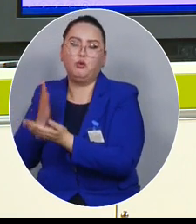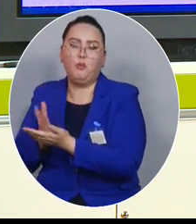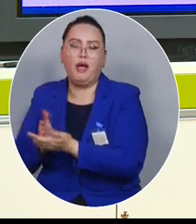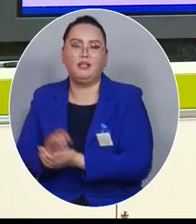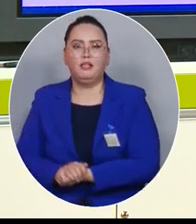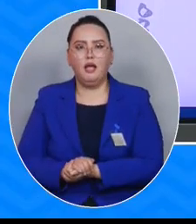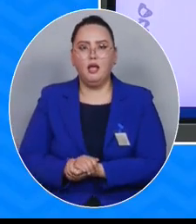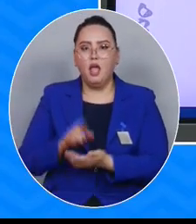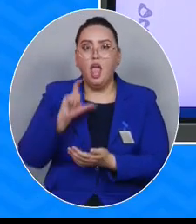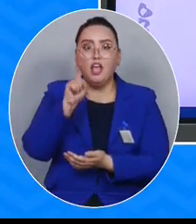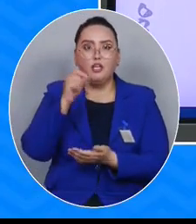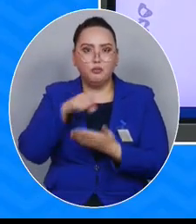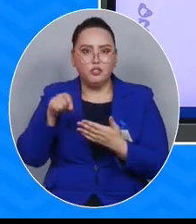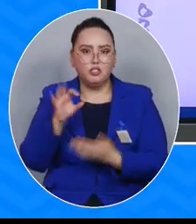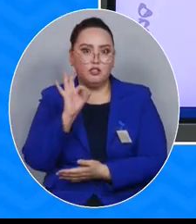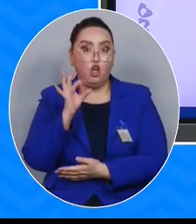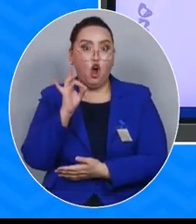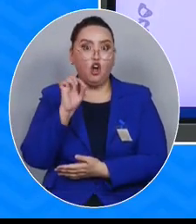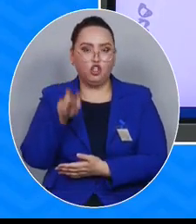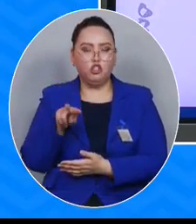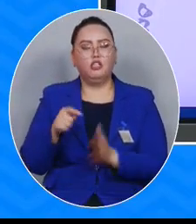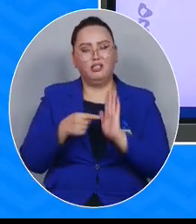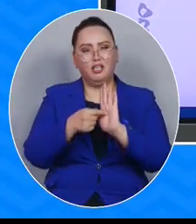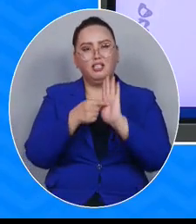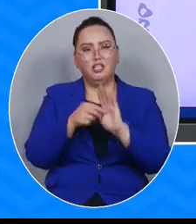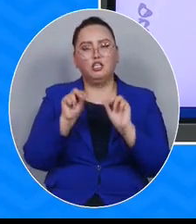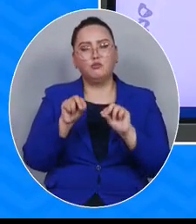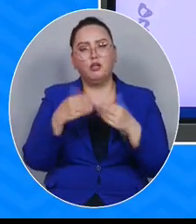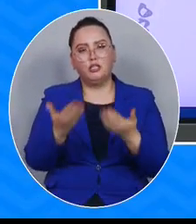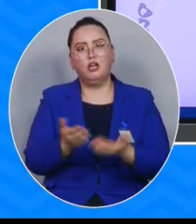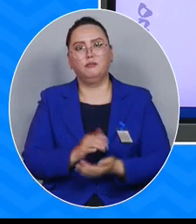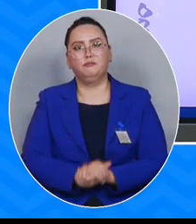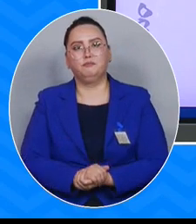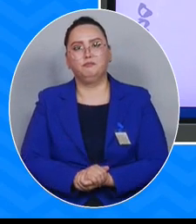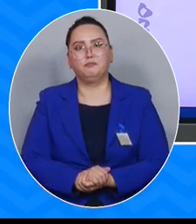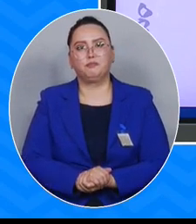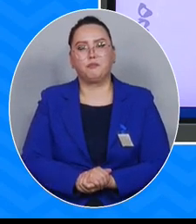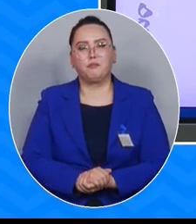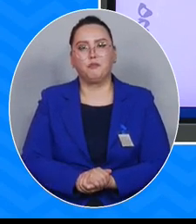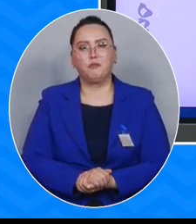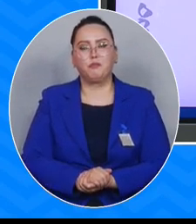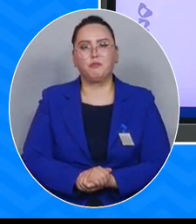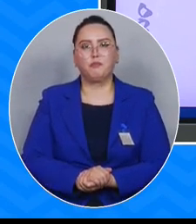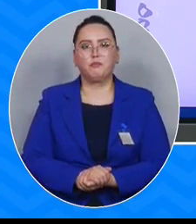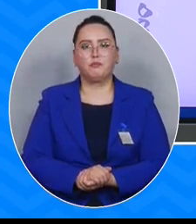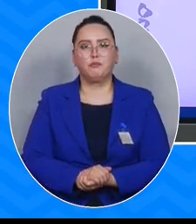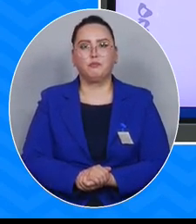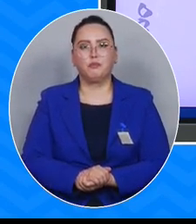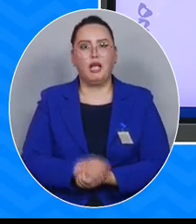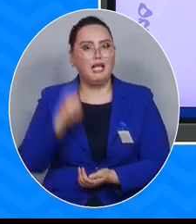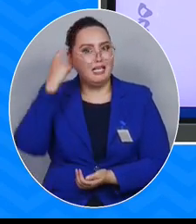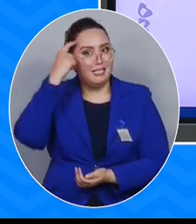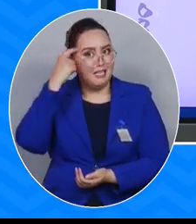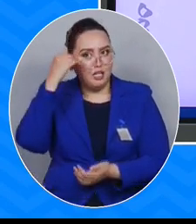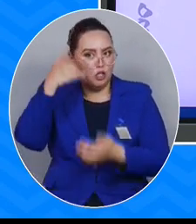сонирхоад уөрнэл гараж болна огж. Зад хэр бүхний хэлхгүү архча гаан улхоор энэ хүүлээлтэг үүсэгдэг байна, санаан ороамгүүү